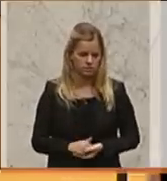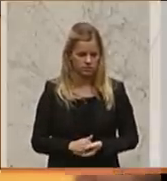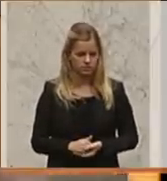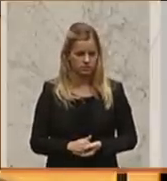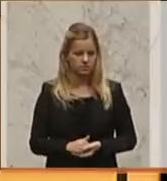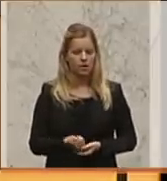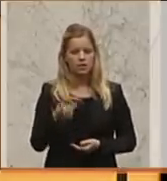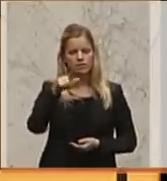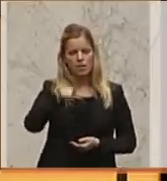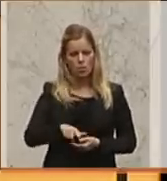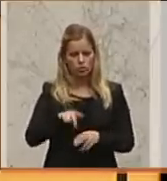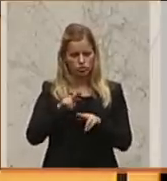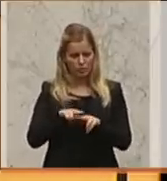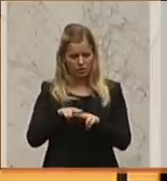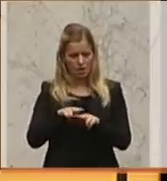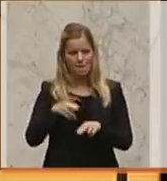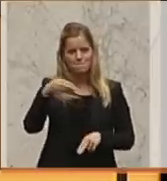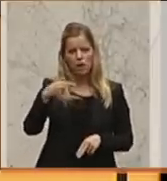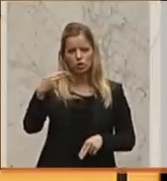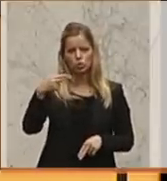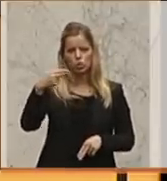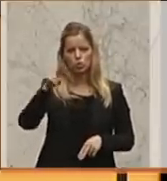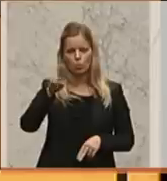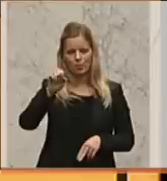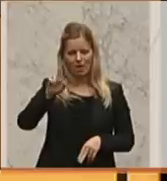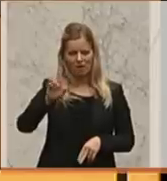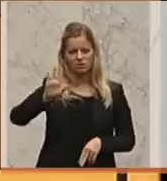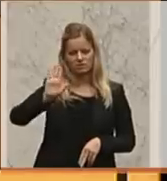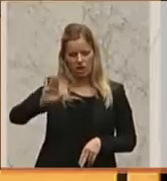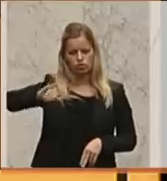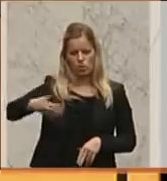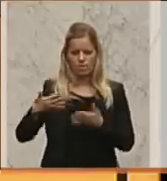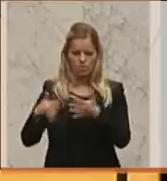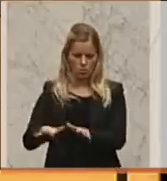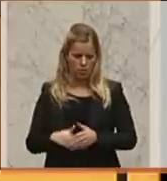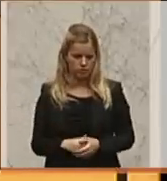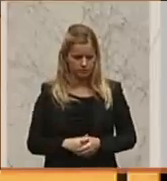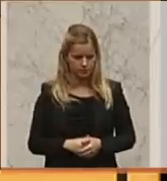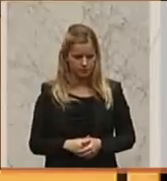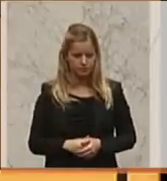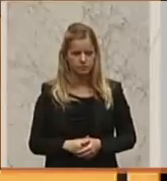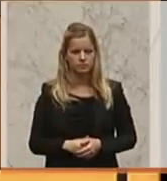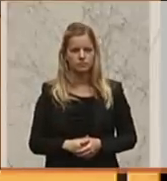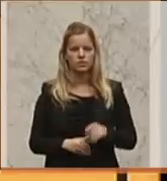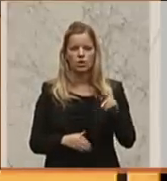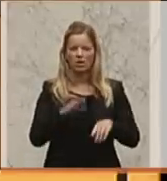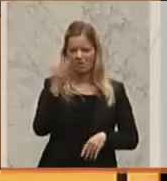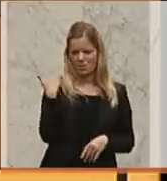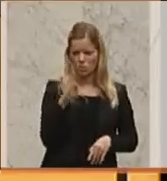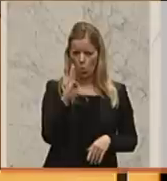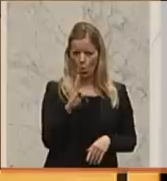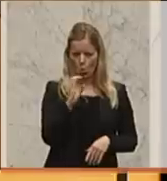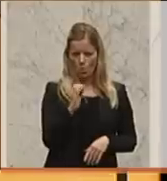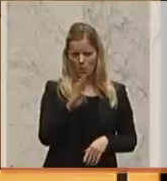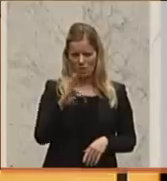war Martin Huber seinen Job los. Auch der ehemalige ÖBB-Vorstand Stefan Wehinger belastet Ostermeier massiv.